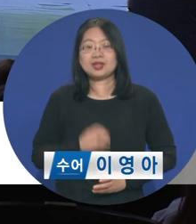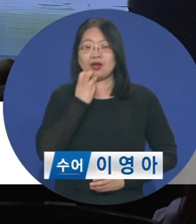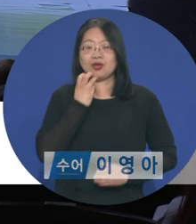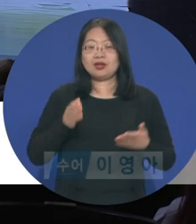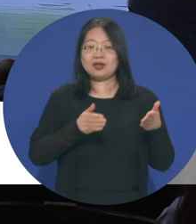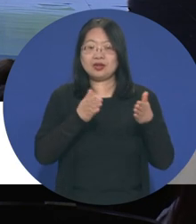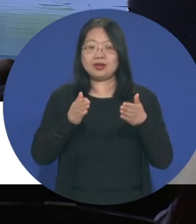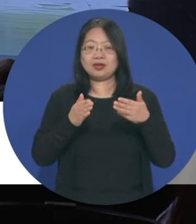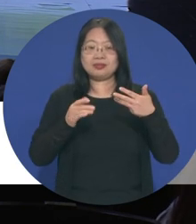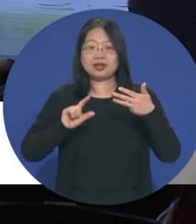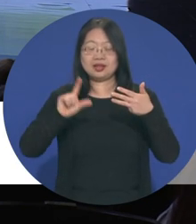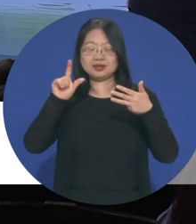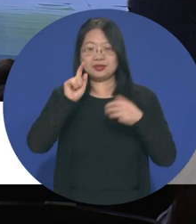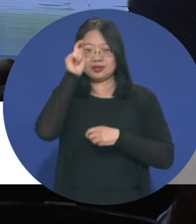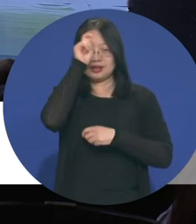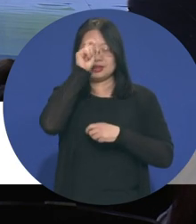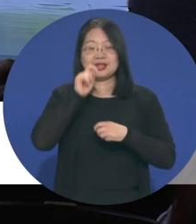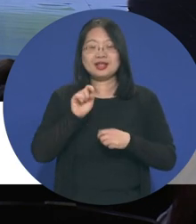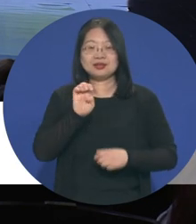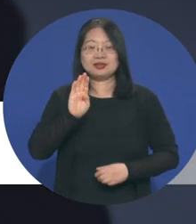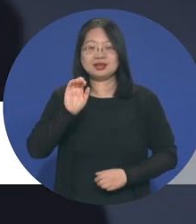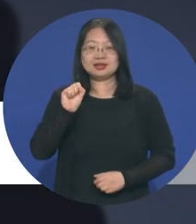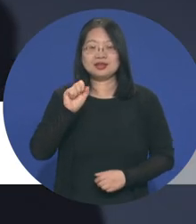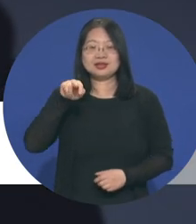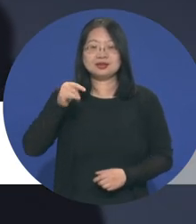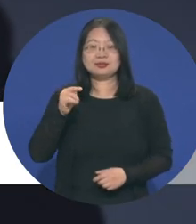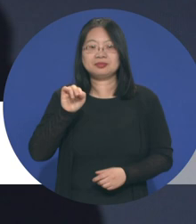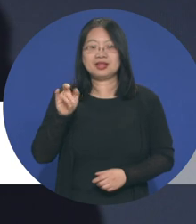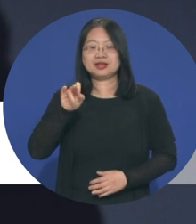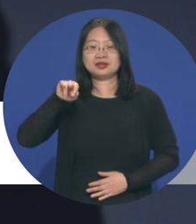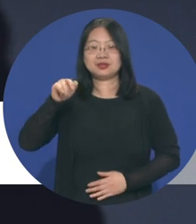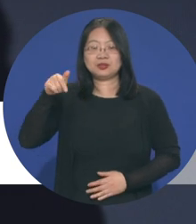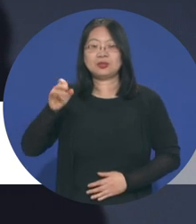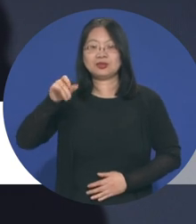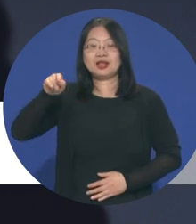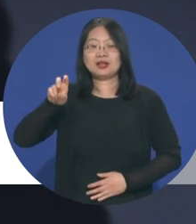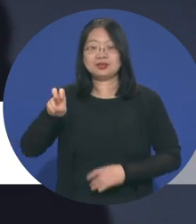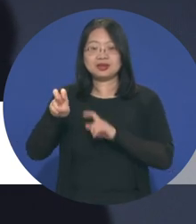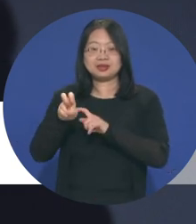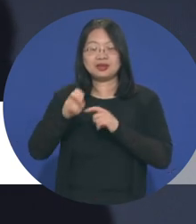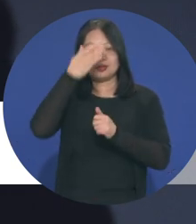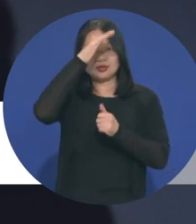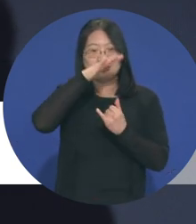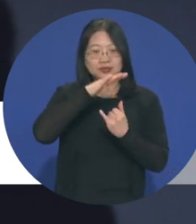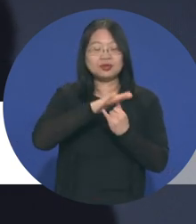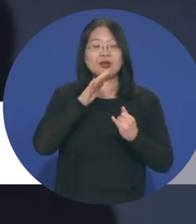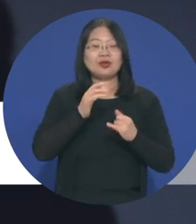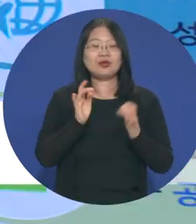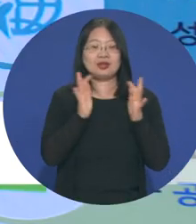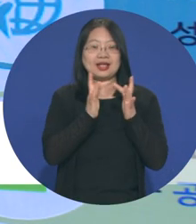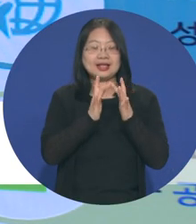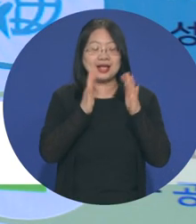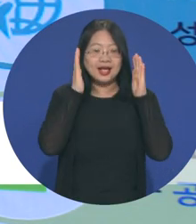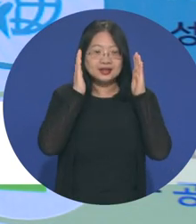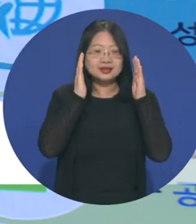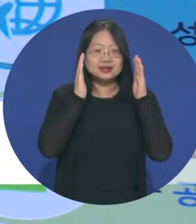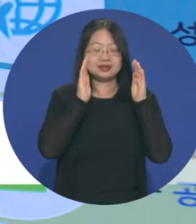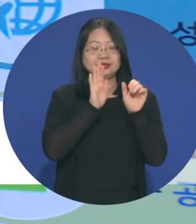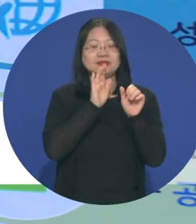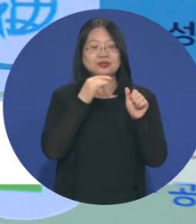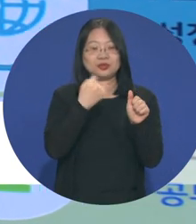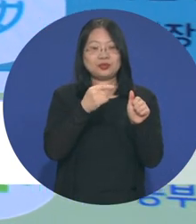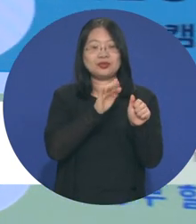경기도는 8일 고양시 EBS 스페이스 공감에서 청소년 온라인 학습 지원 사업에 참여해 청소년의 자기주도 학습을